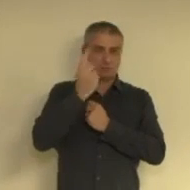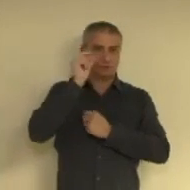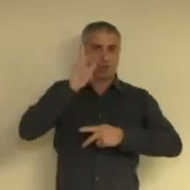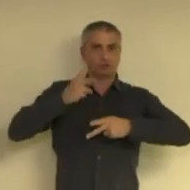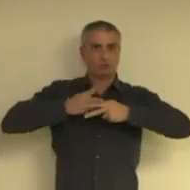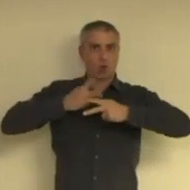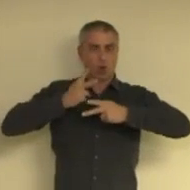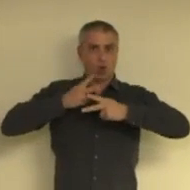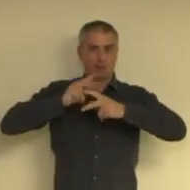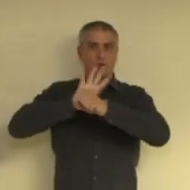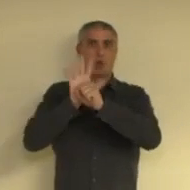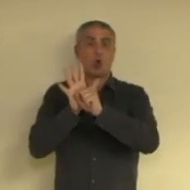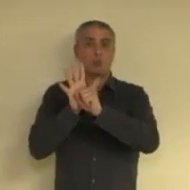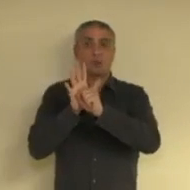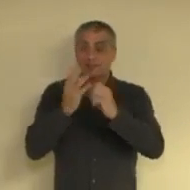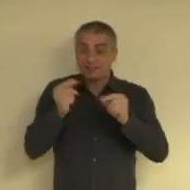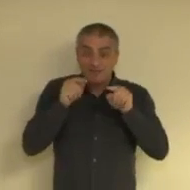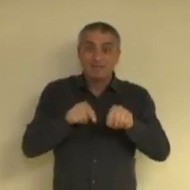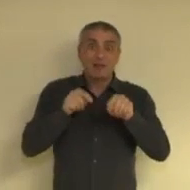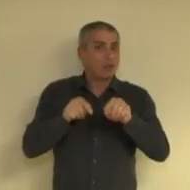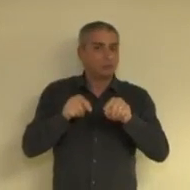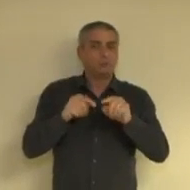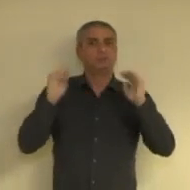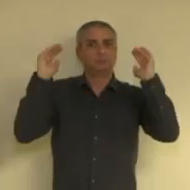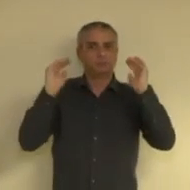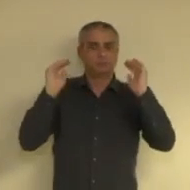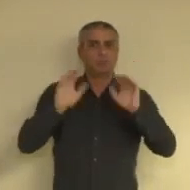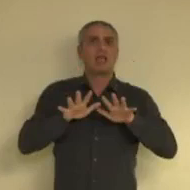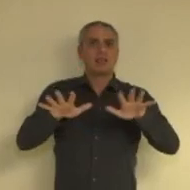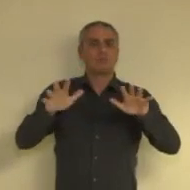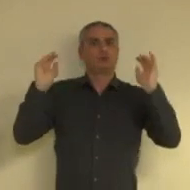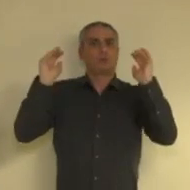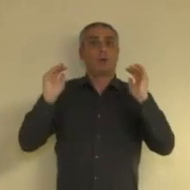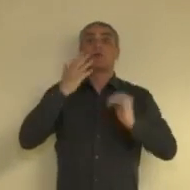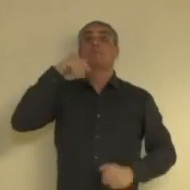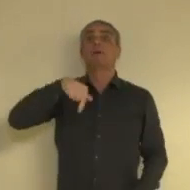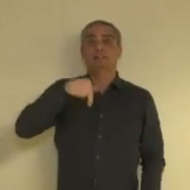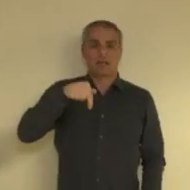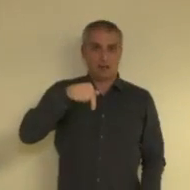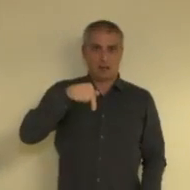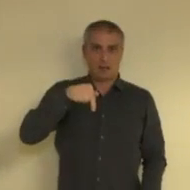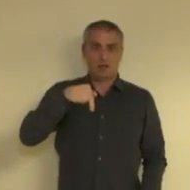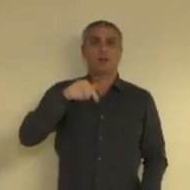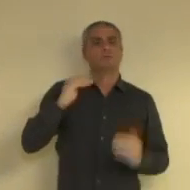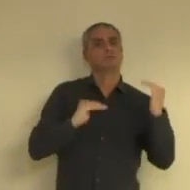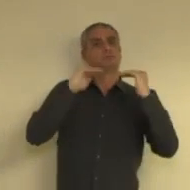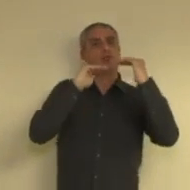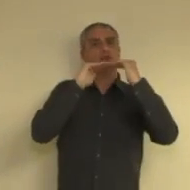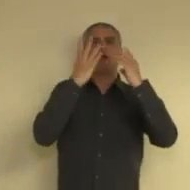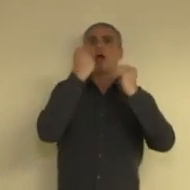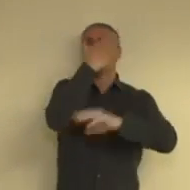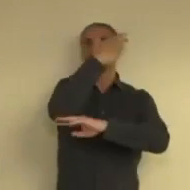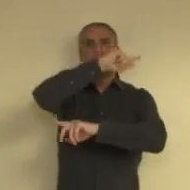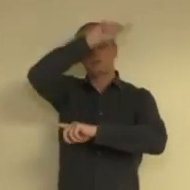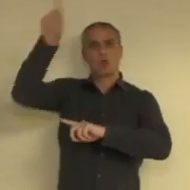של חולי קורונה. הצעדים הללו האטו את קצב התפשטות המגפה בישראל בהשוואה למדינות